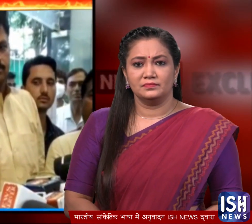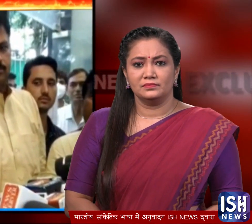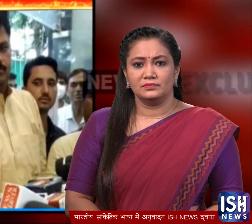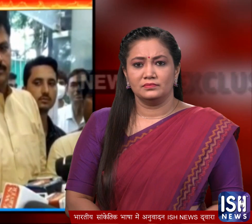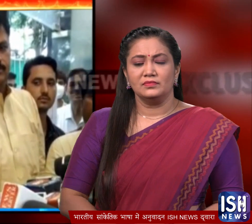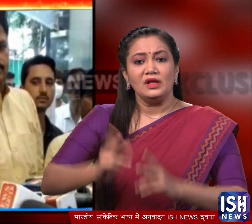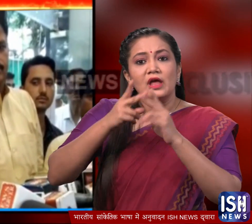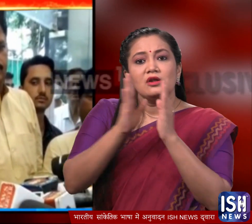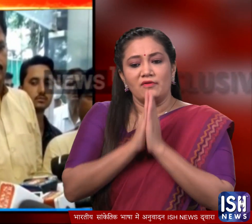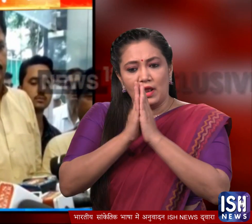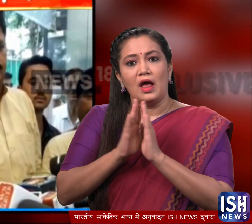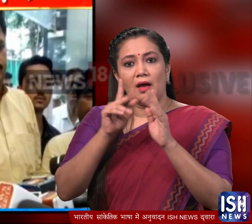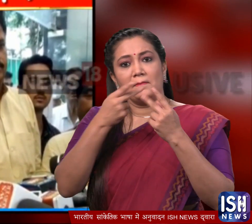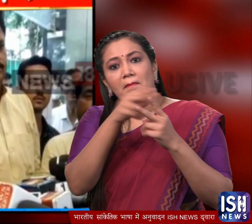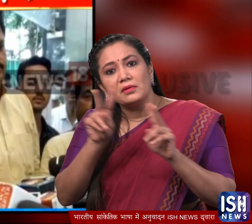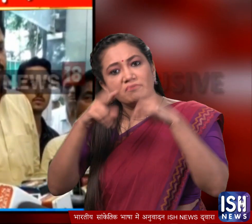था दूसरे समुदाय से।